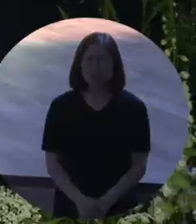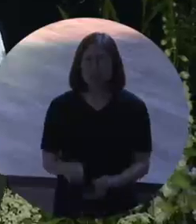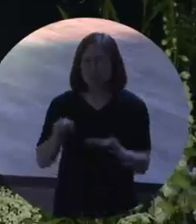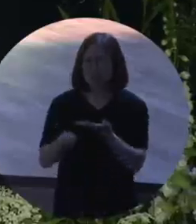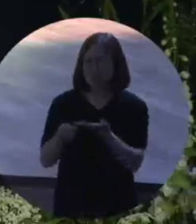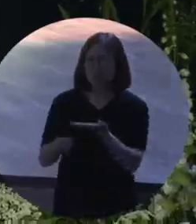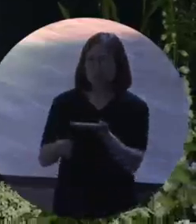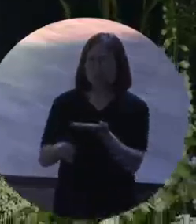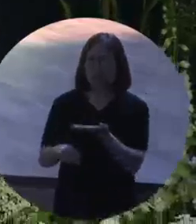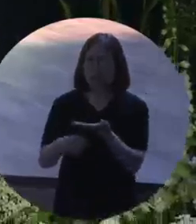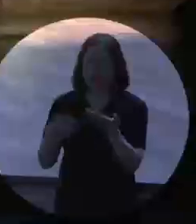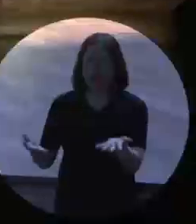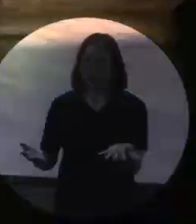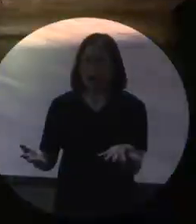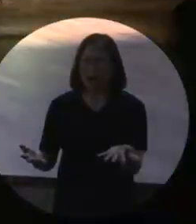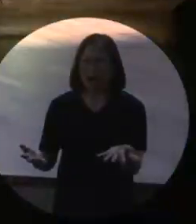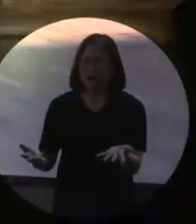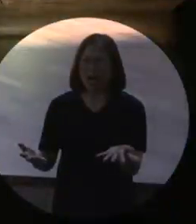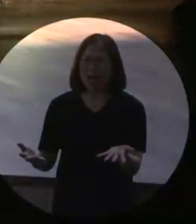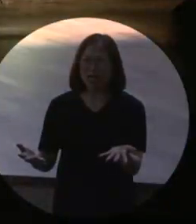밑에. 아 무거워. 빨리 가. 잘했어요.